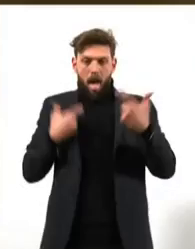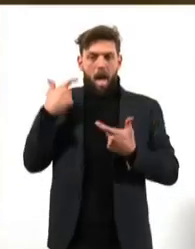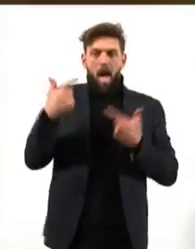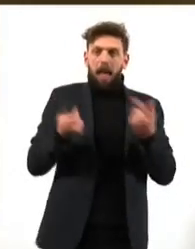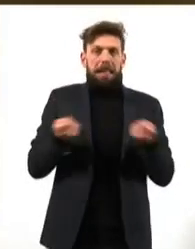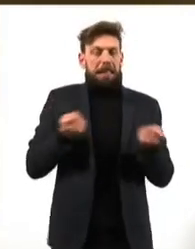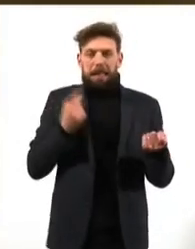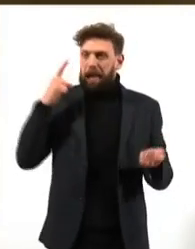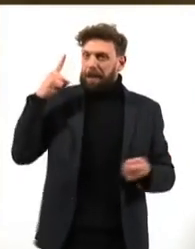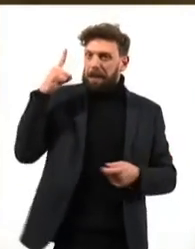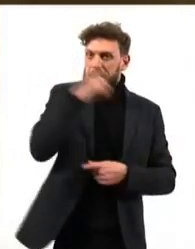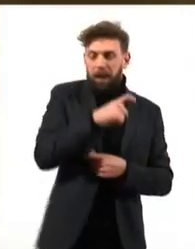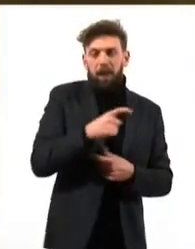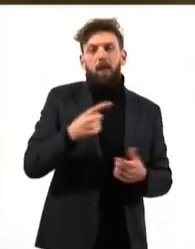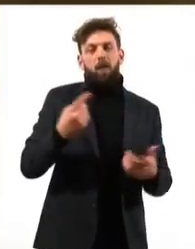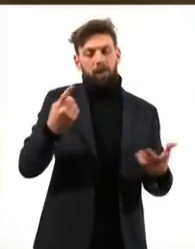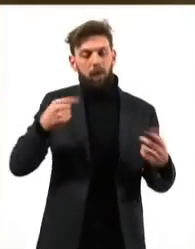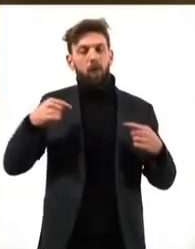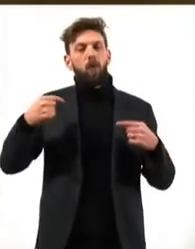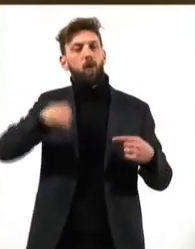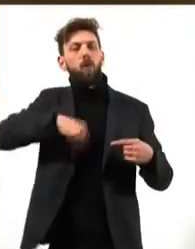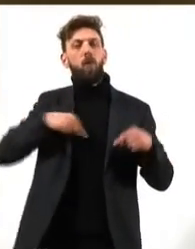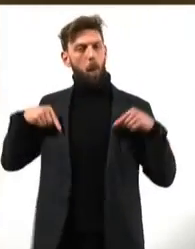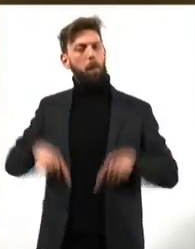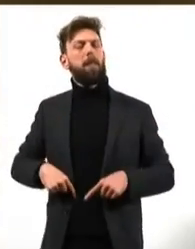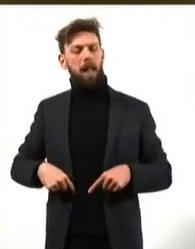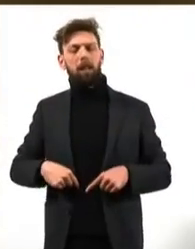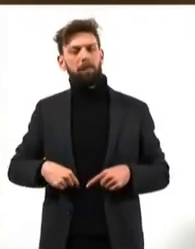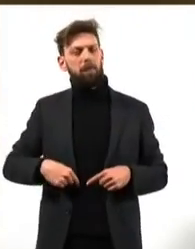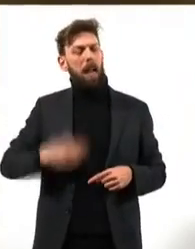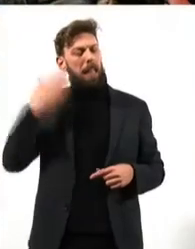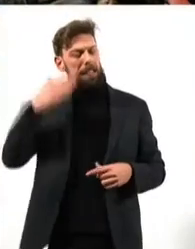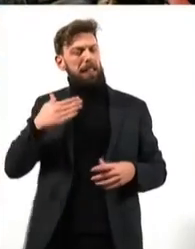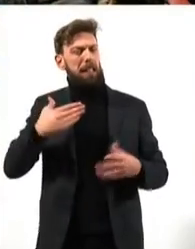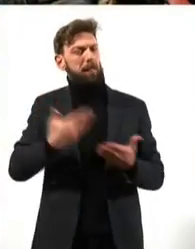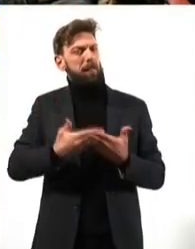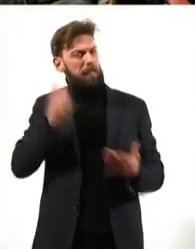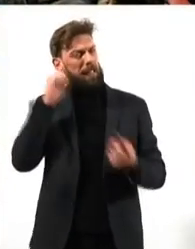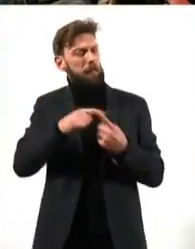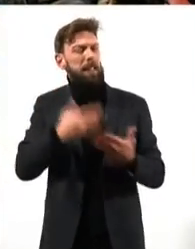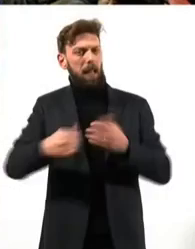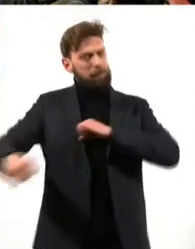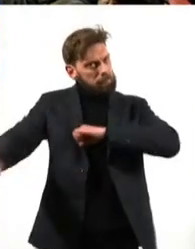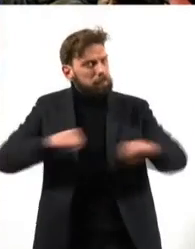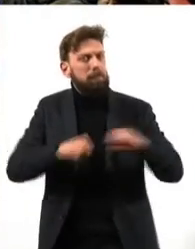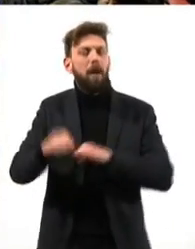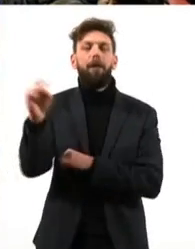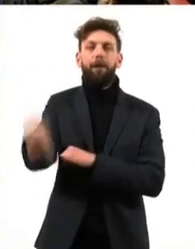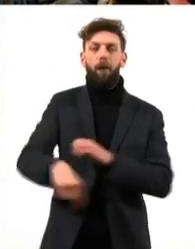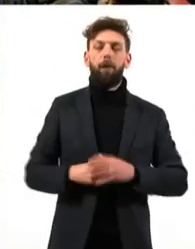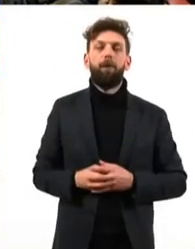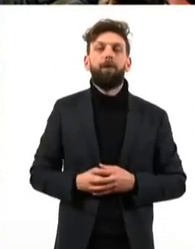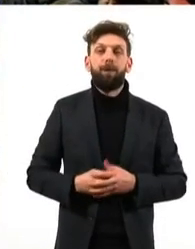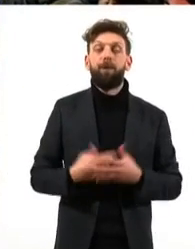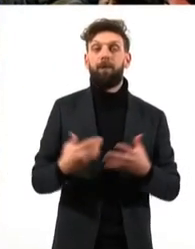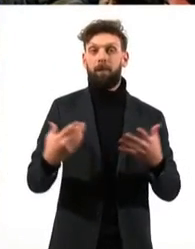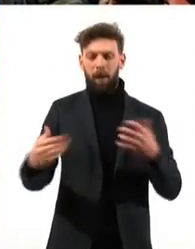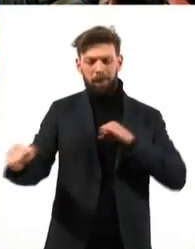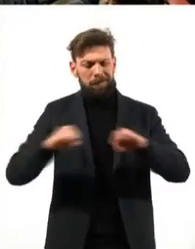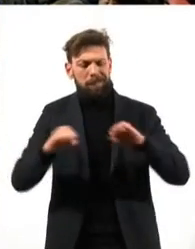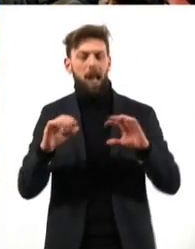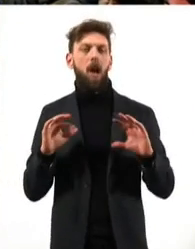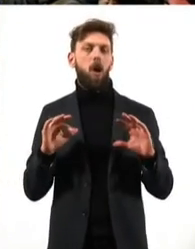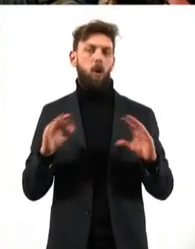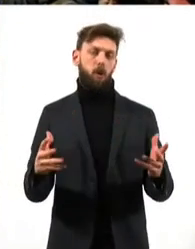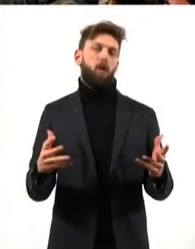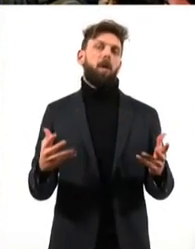cas, le ministère est tout à fait dans cet axe et dans cette logique. Et pour travailler là-dessus, il y a quand même quelque chose qui